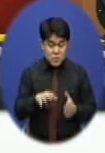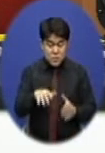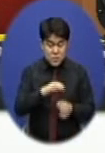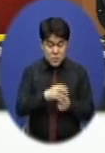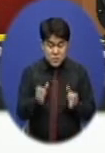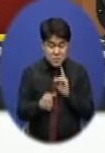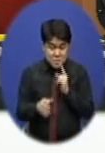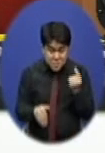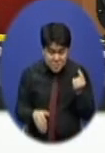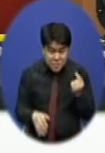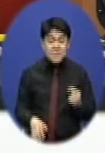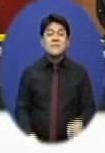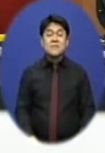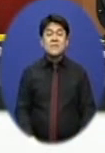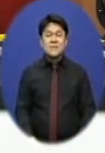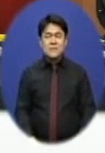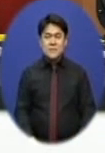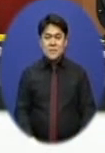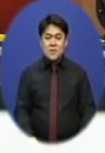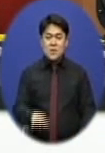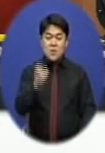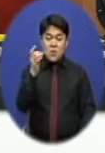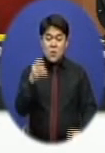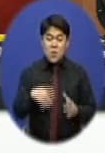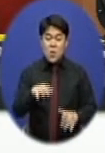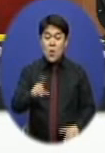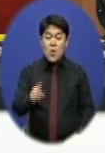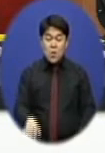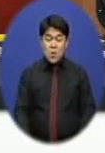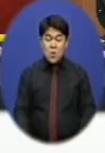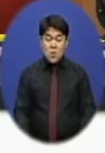맞아요 네 맞지 어디 원래 고향이 어디세요